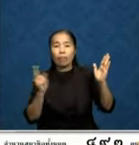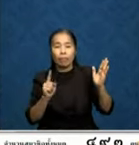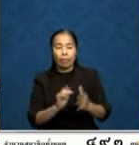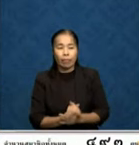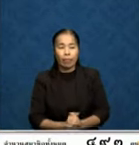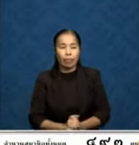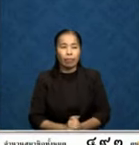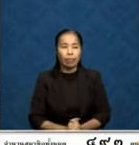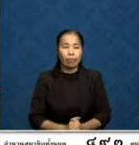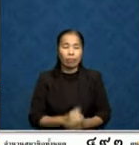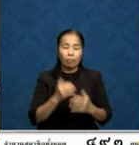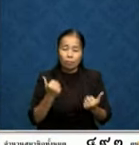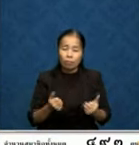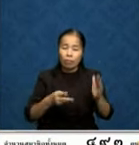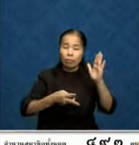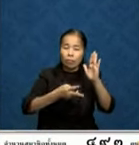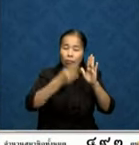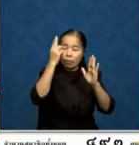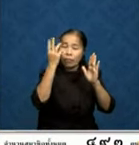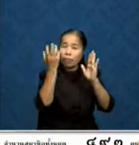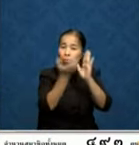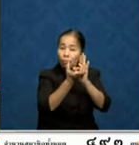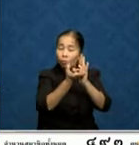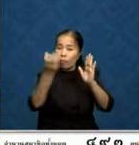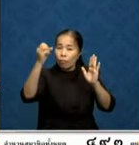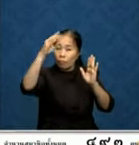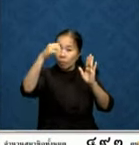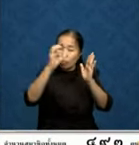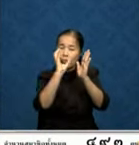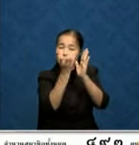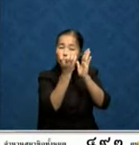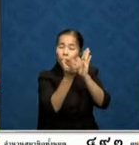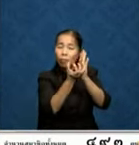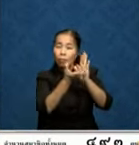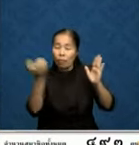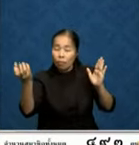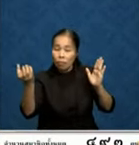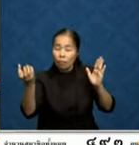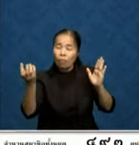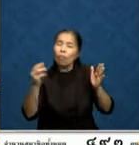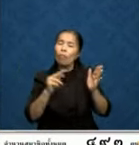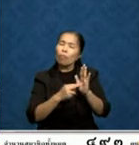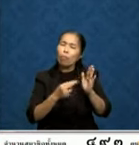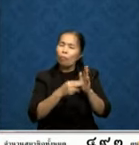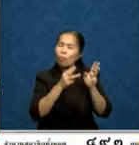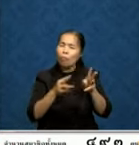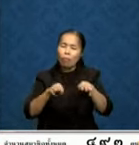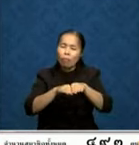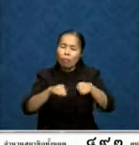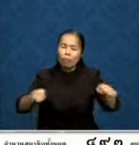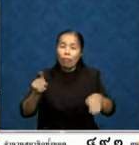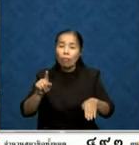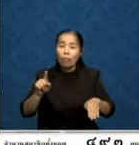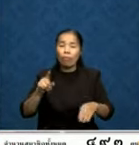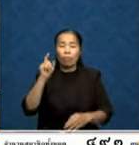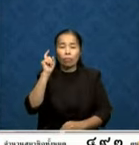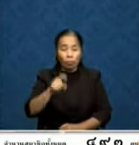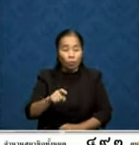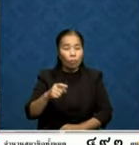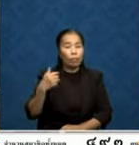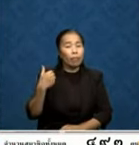การตัดหม้อไฟนี่อันแรกมันก็เกี่ยว